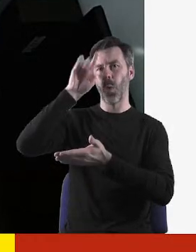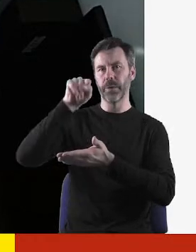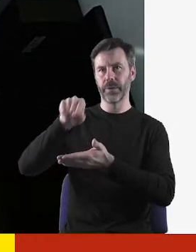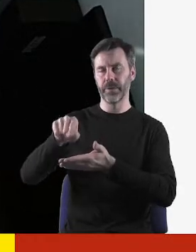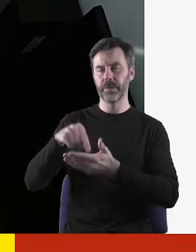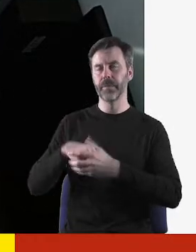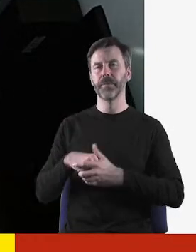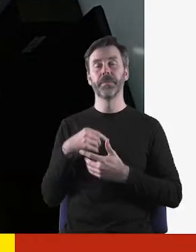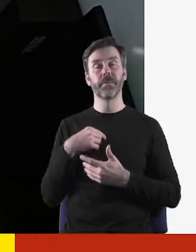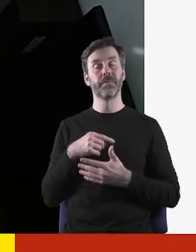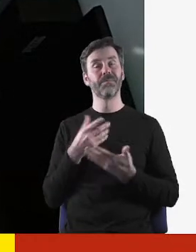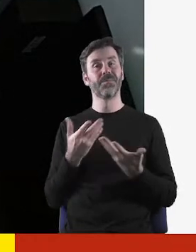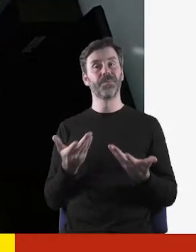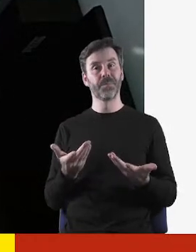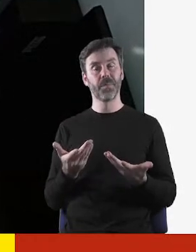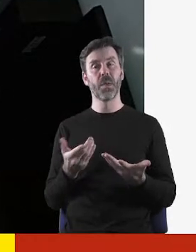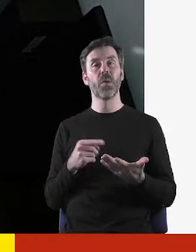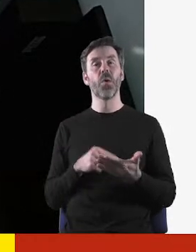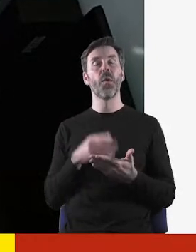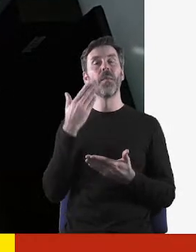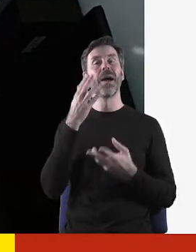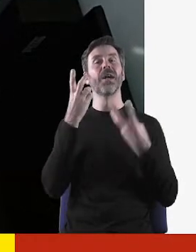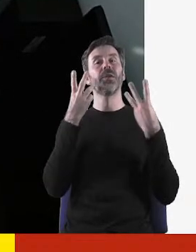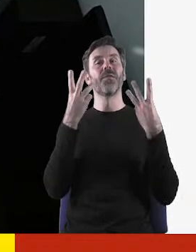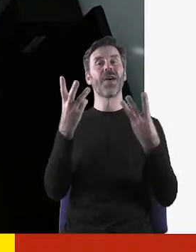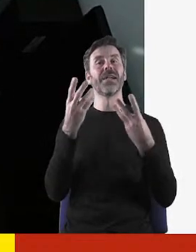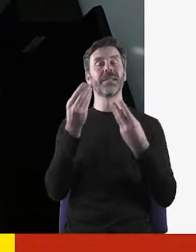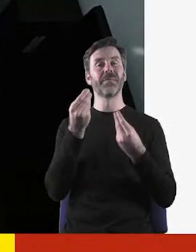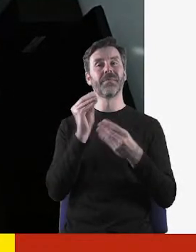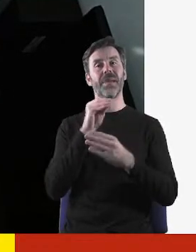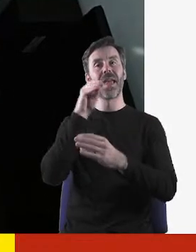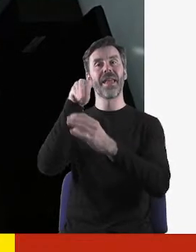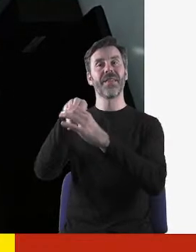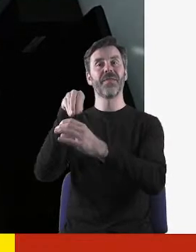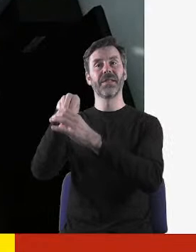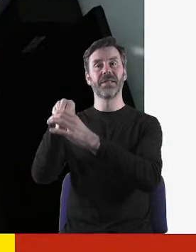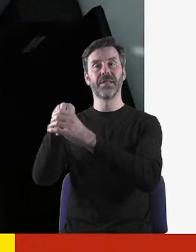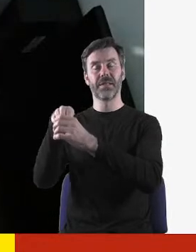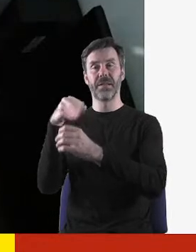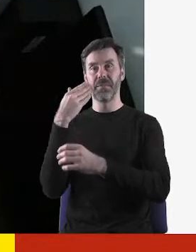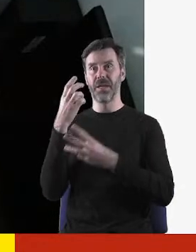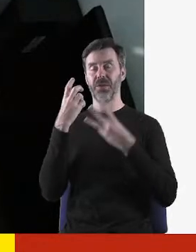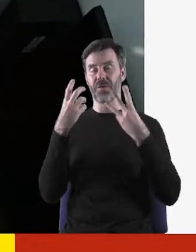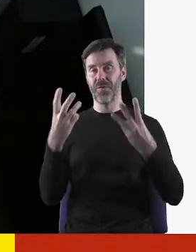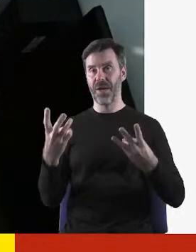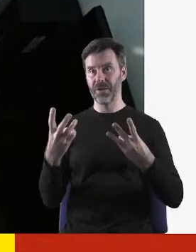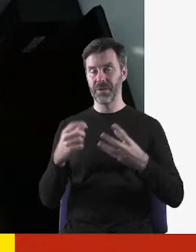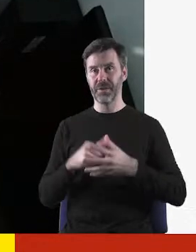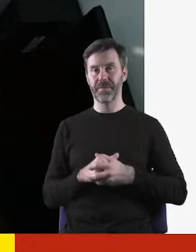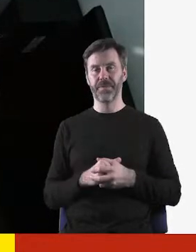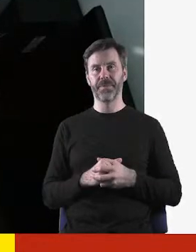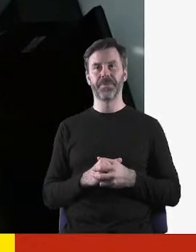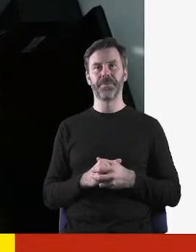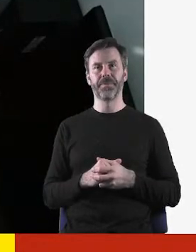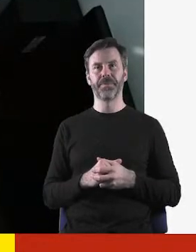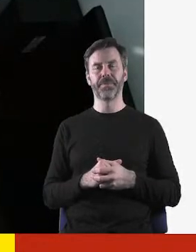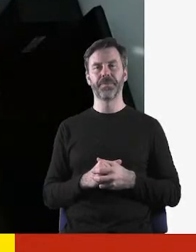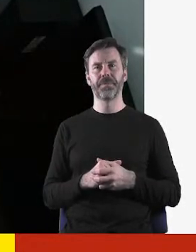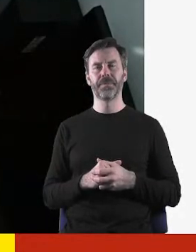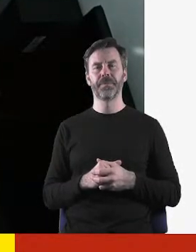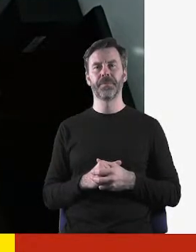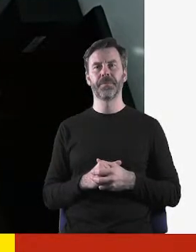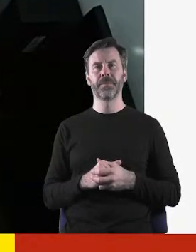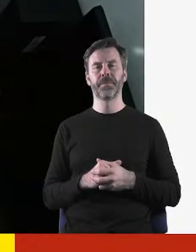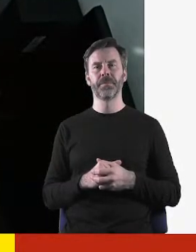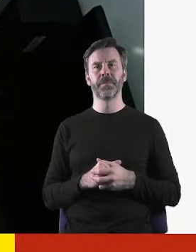Proszę państwa, to jest niezwykle ważna inwestycja. Truizmem będzie głoszenie tutaj informacji państwu